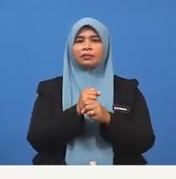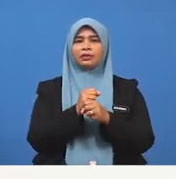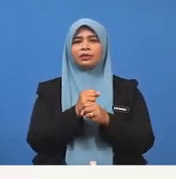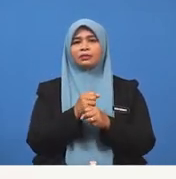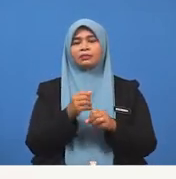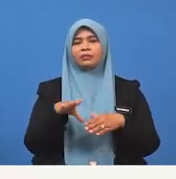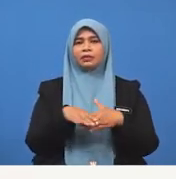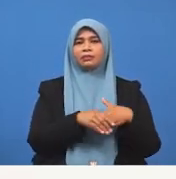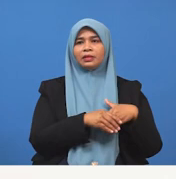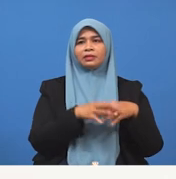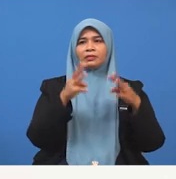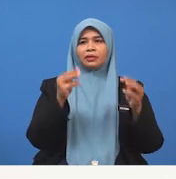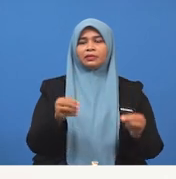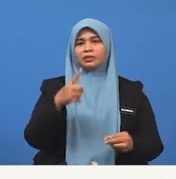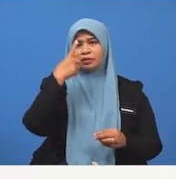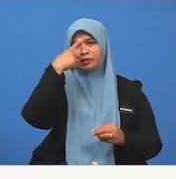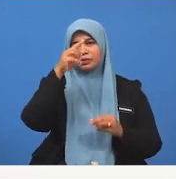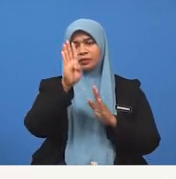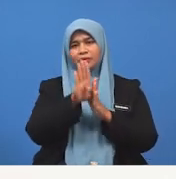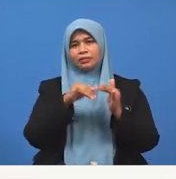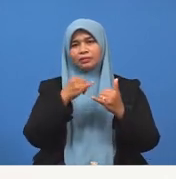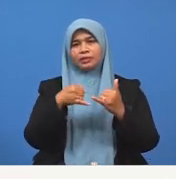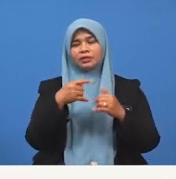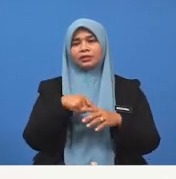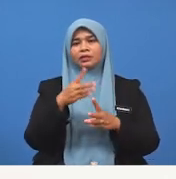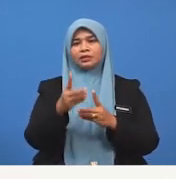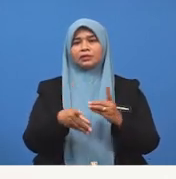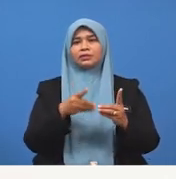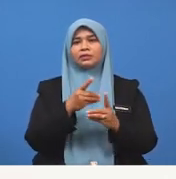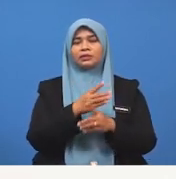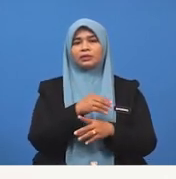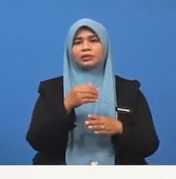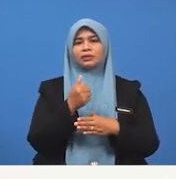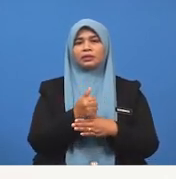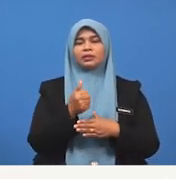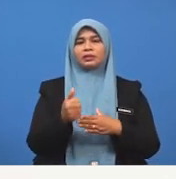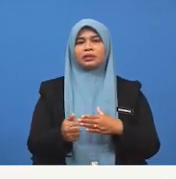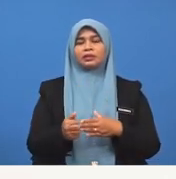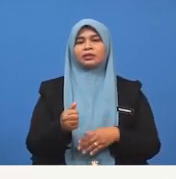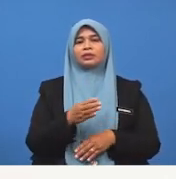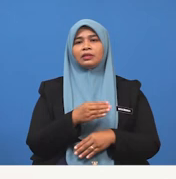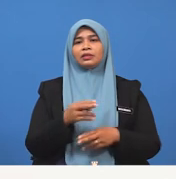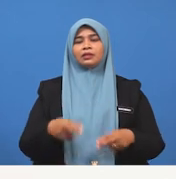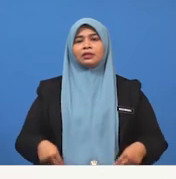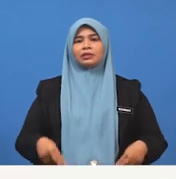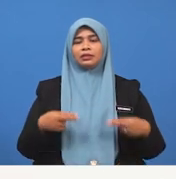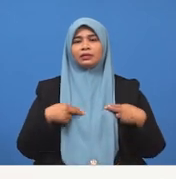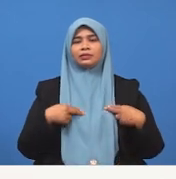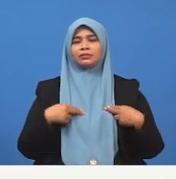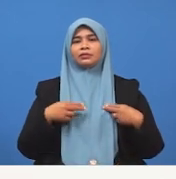manusia untuk bergaya hidup di dunia dan akhirat serta video dalam Hidayah Allah